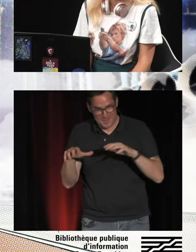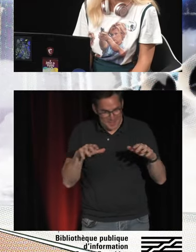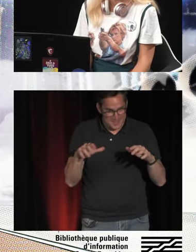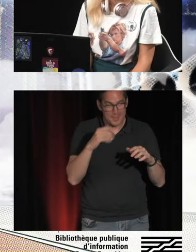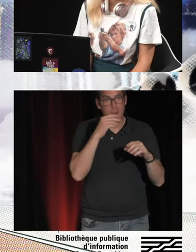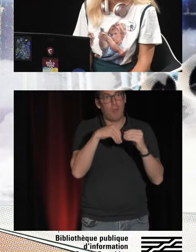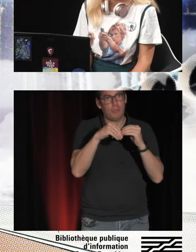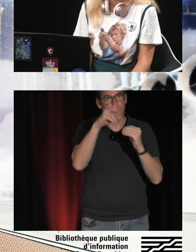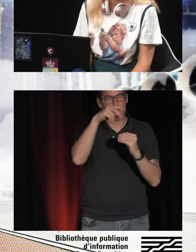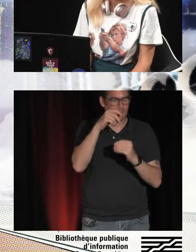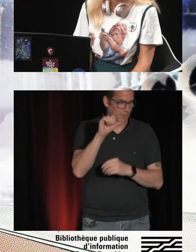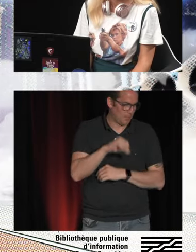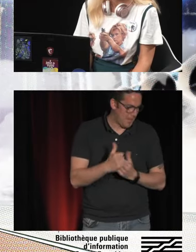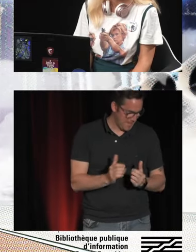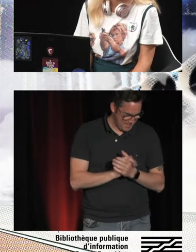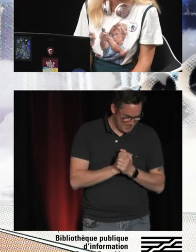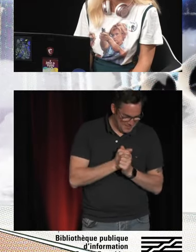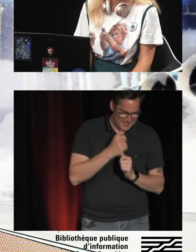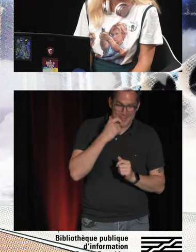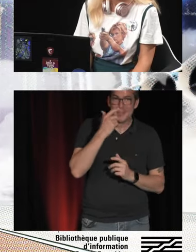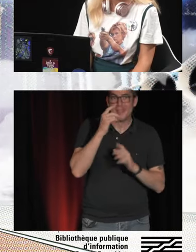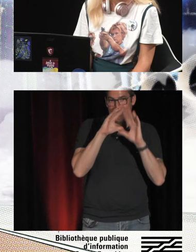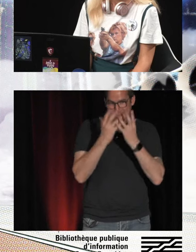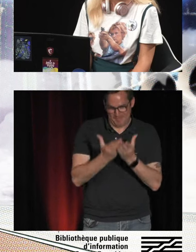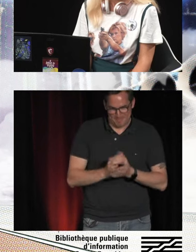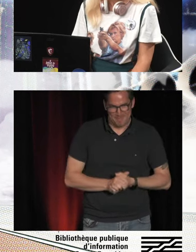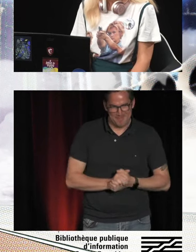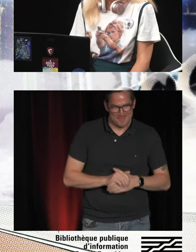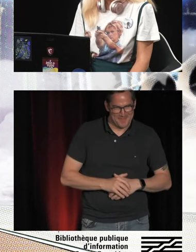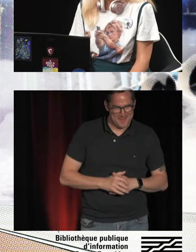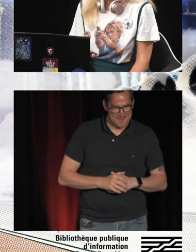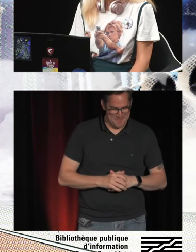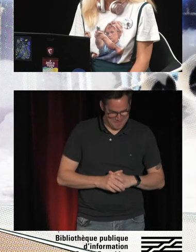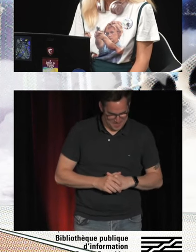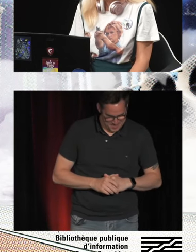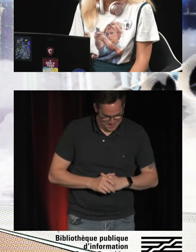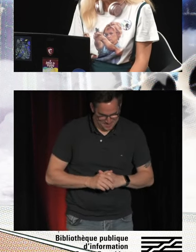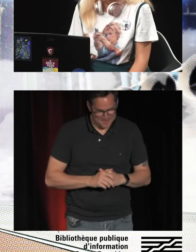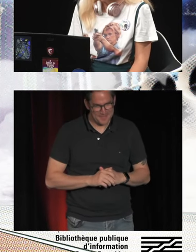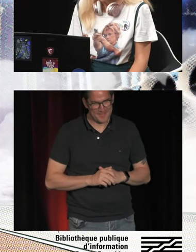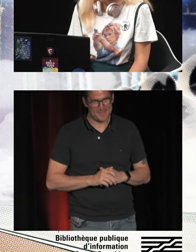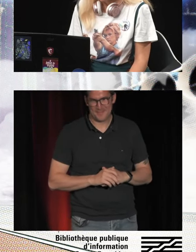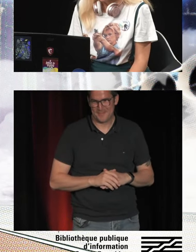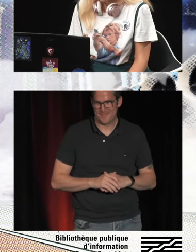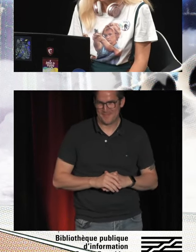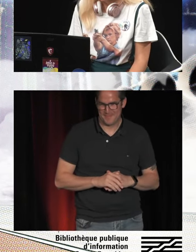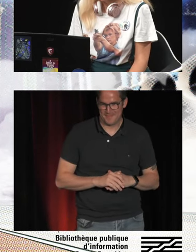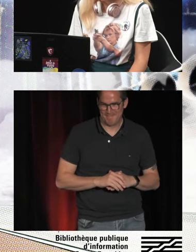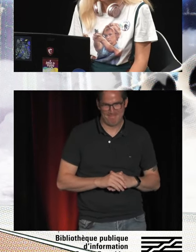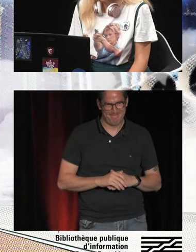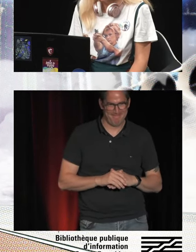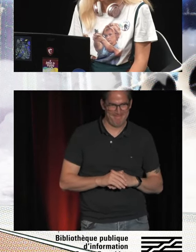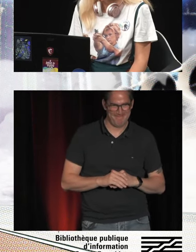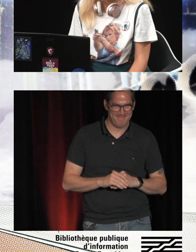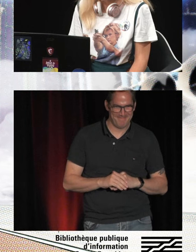des stalactites. Super! Des stalactites. Est-ce que celui-là, on peut le passer en